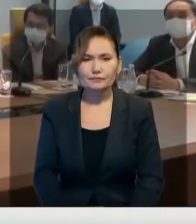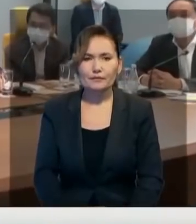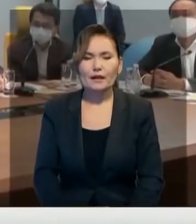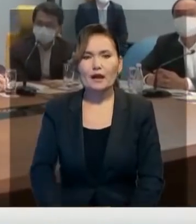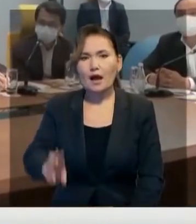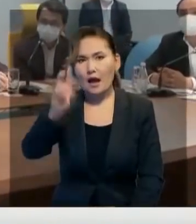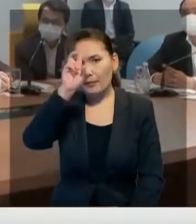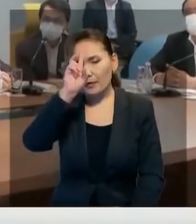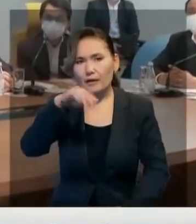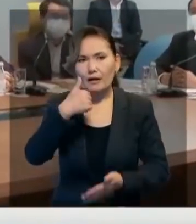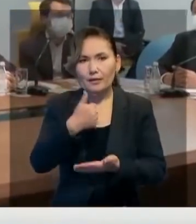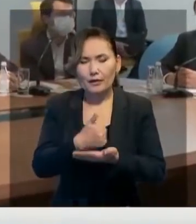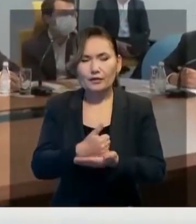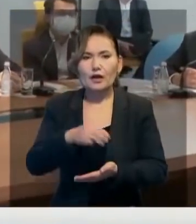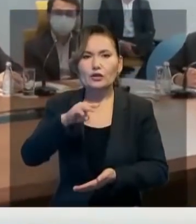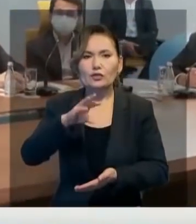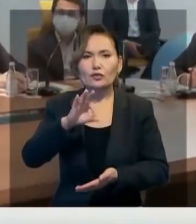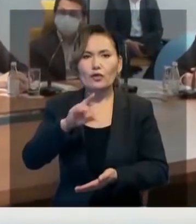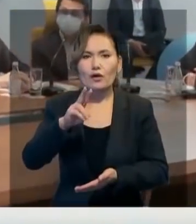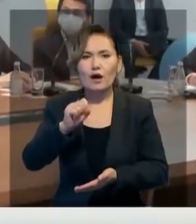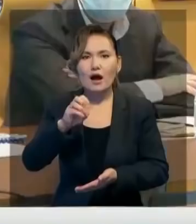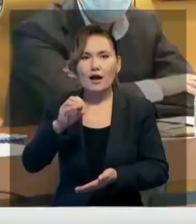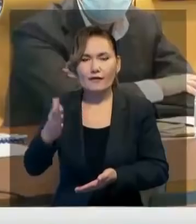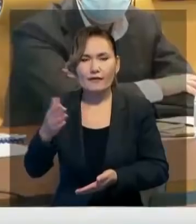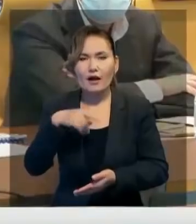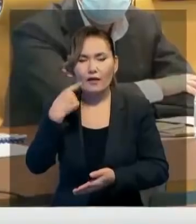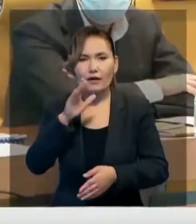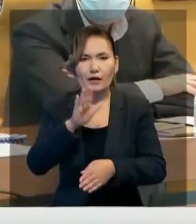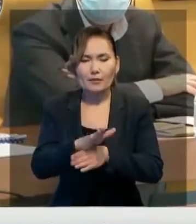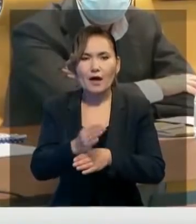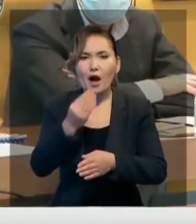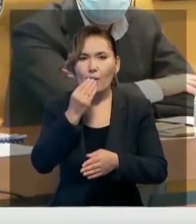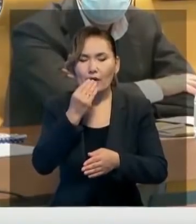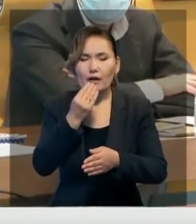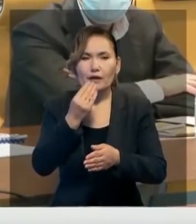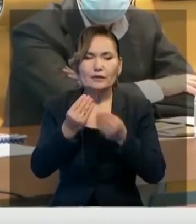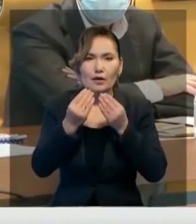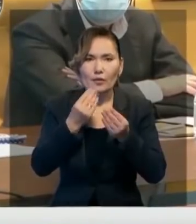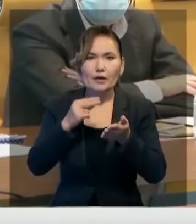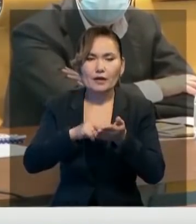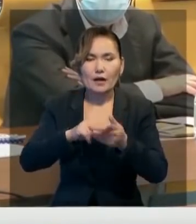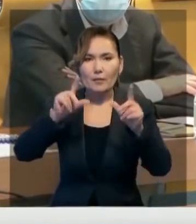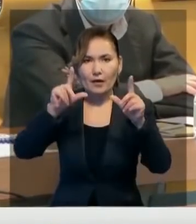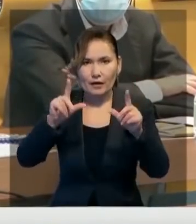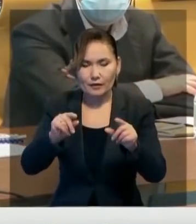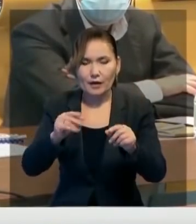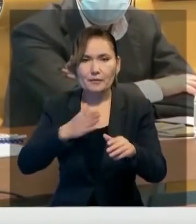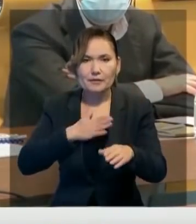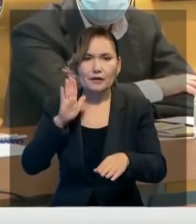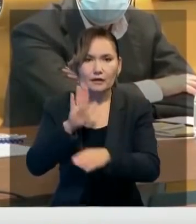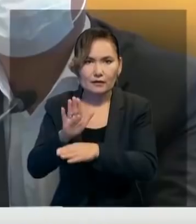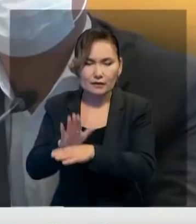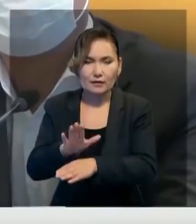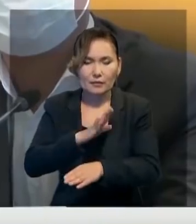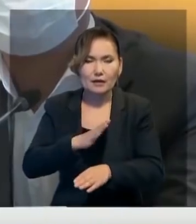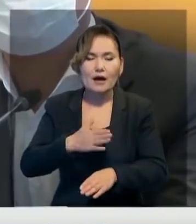Мемлекет басшысы Қасым-Жомарт Кемелұлы Тоқаев әлеуметтік маңызы бар азық-түліктің бағасын тұрақтандыруға қатысты нақты міндетті белгіледі.